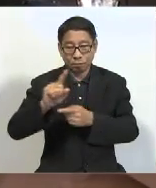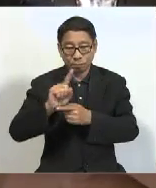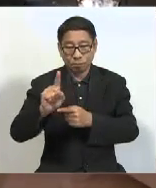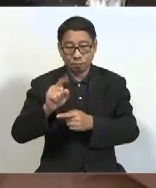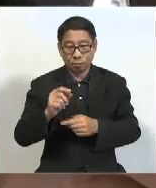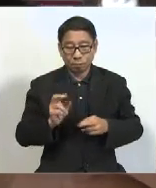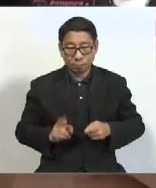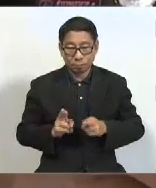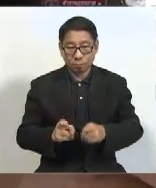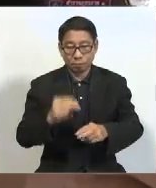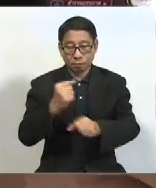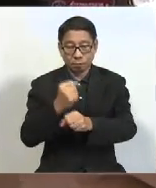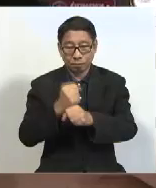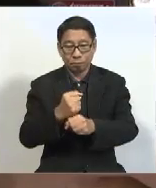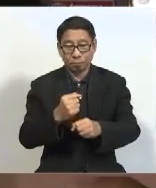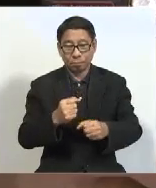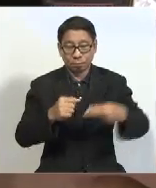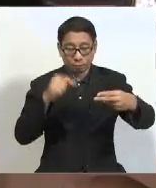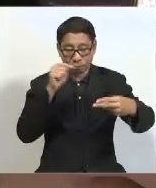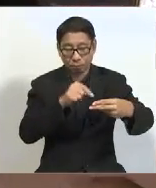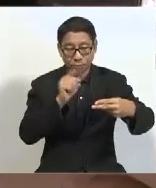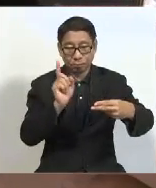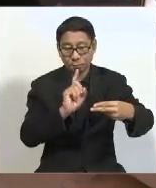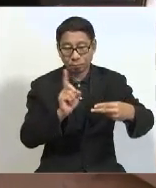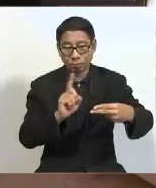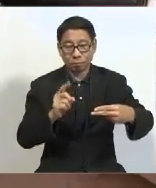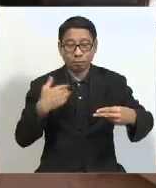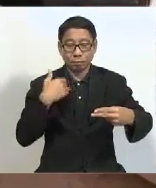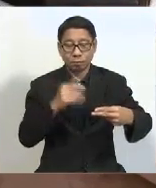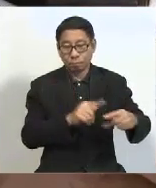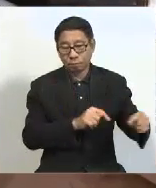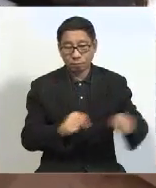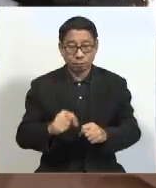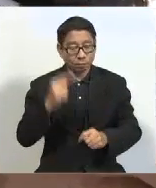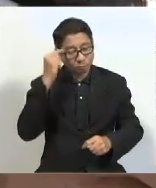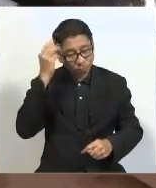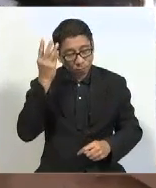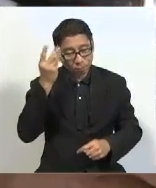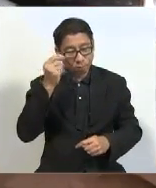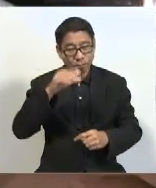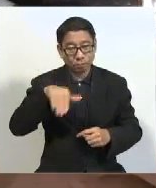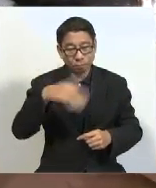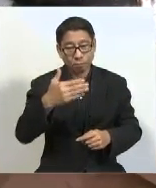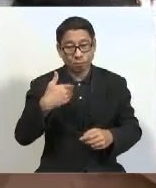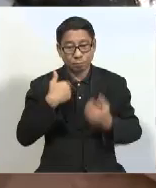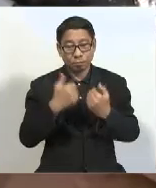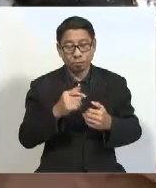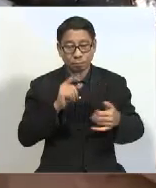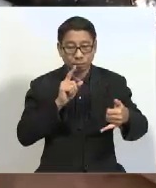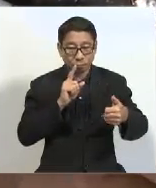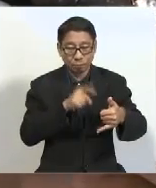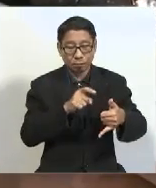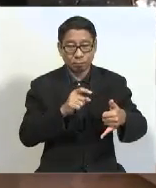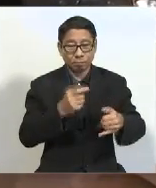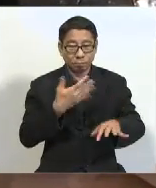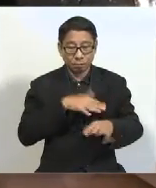กให้เร่งรัดการสอบสวนและสืบสวนของที่มาของอาวุธปืนแล้วก็มีการเตรียมการหรือไต่ตรองไว้ก่อนหรือไม่อย่างไรยันนี้อยู่ระหว่างเราจะต้องสอบสวนร่วมกับสหวิชา